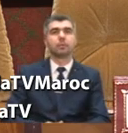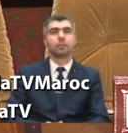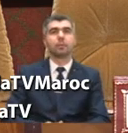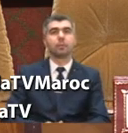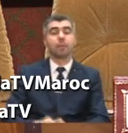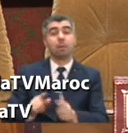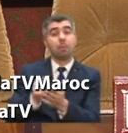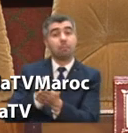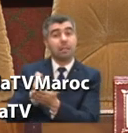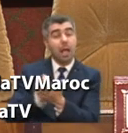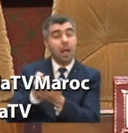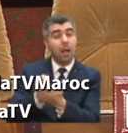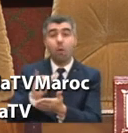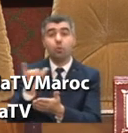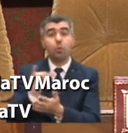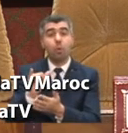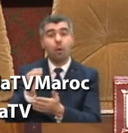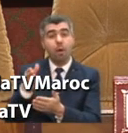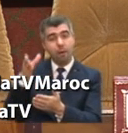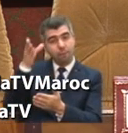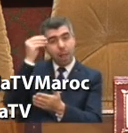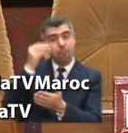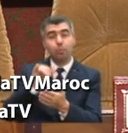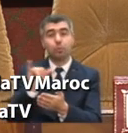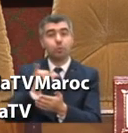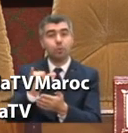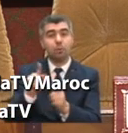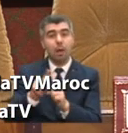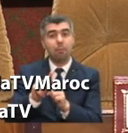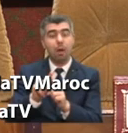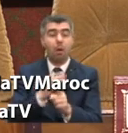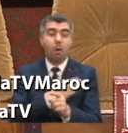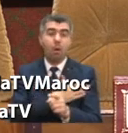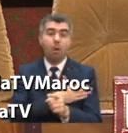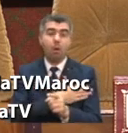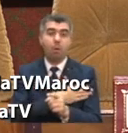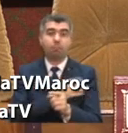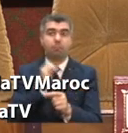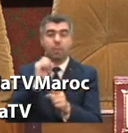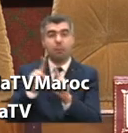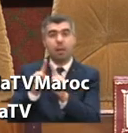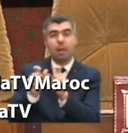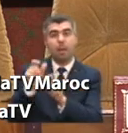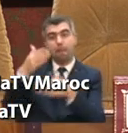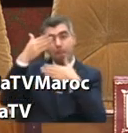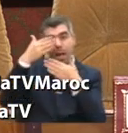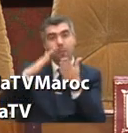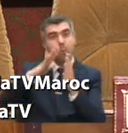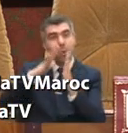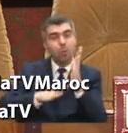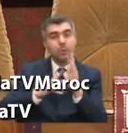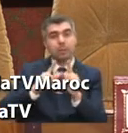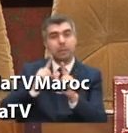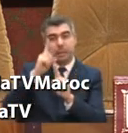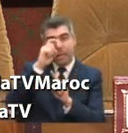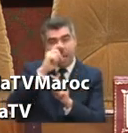في مدى قدرتنا وإرادتنا لتجسيد قيم المواطنة الحقة لمواجهة هذه الظرفية الصعبة التي تعرفها